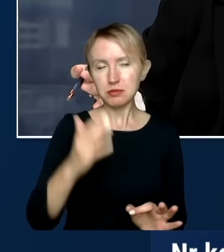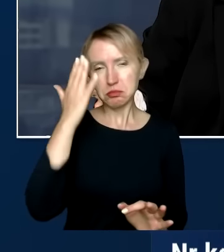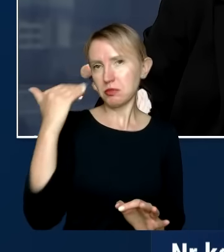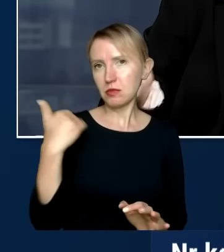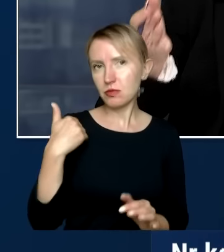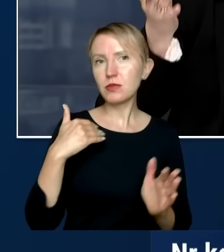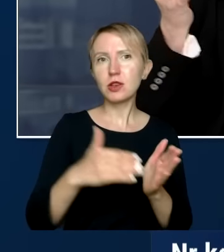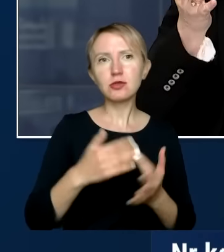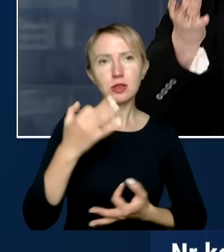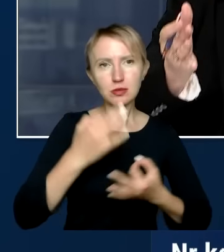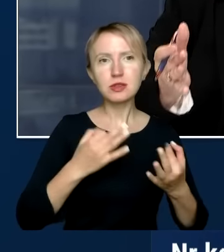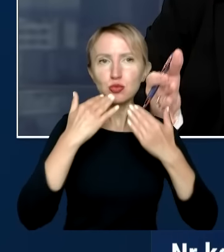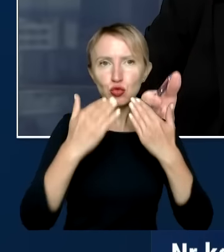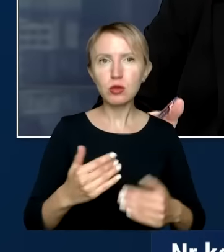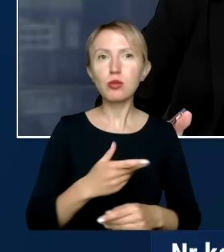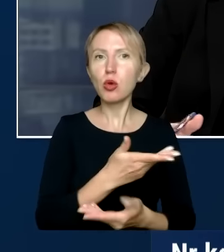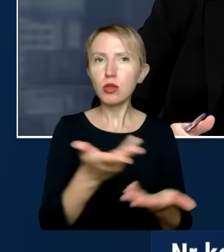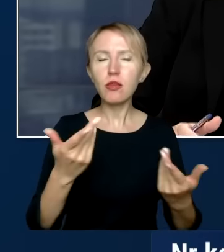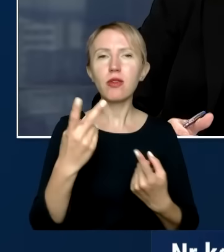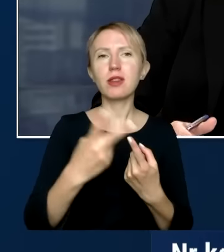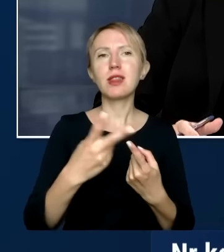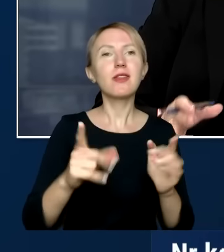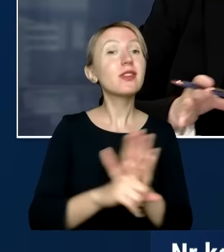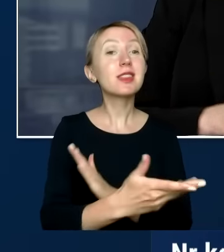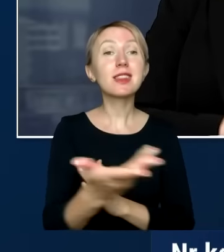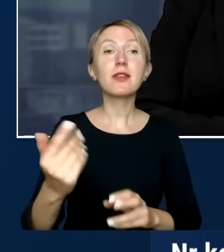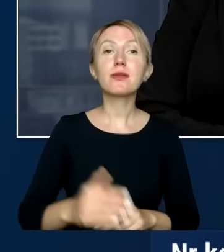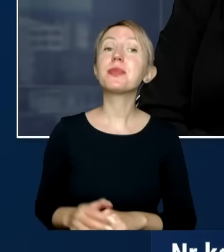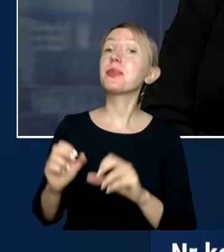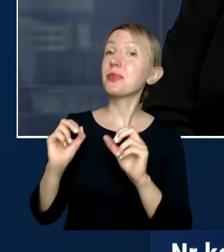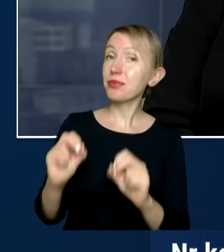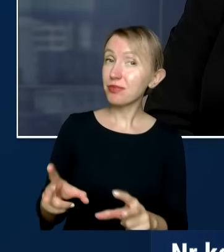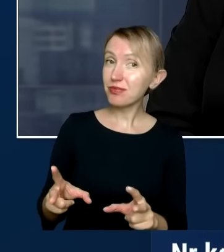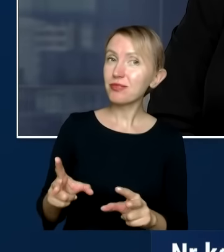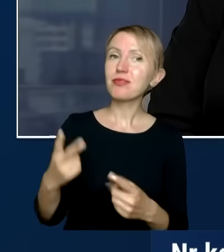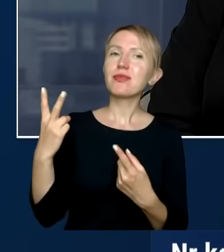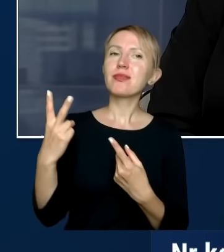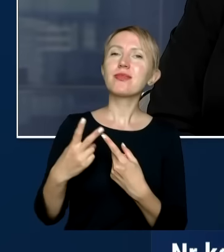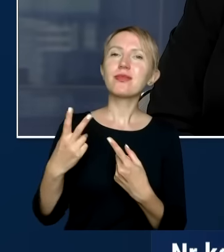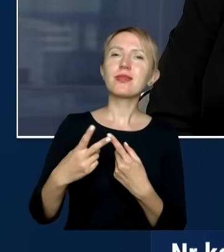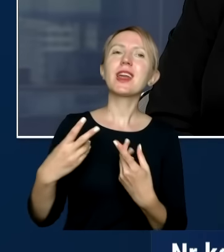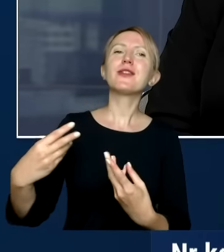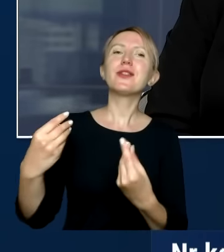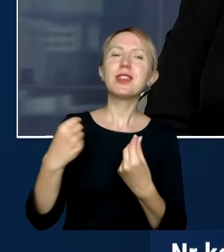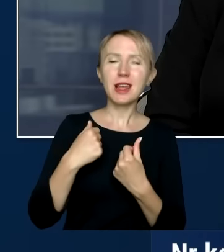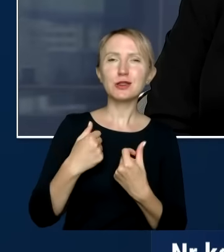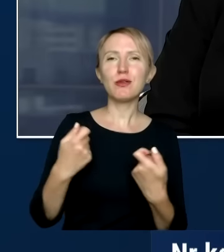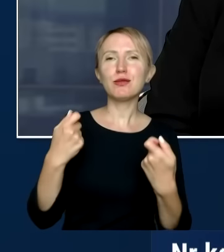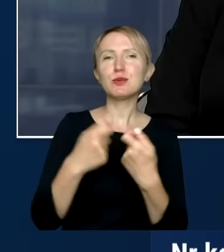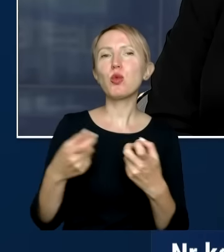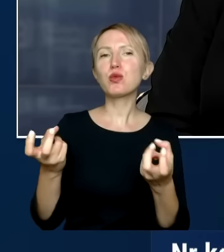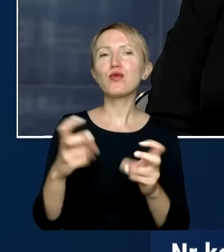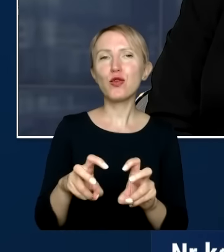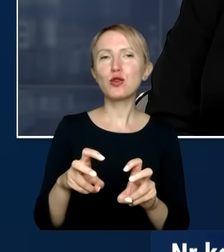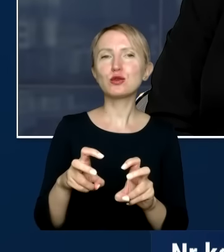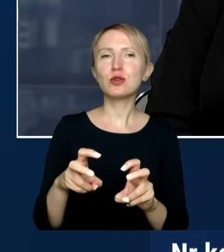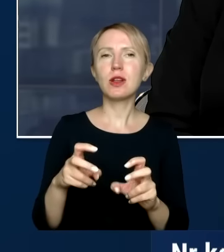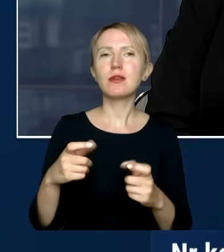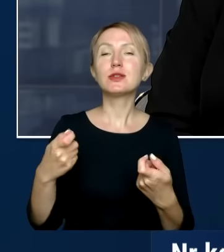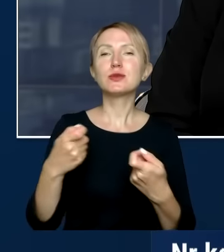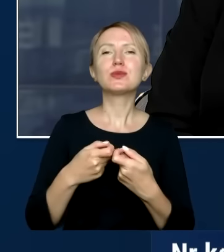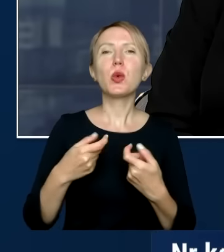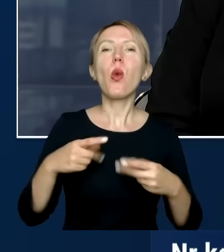przemyśleć oczywiście bo to jest państwa telewizja tak jest to jest telewizja i finansowana i tworzona i współtworzona i współprowadzone